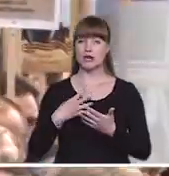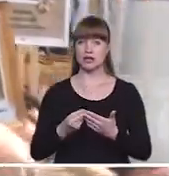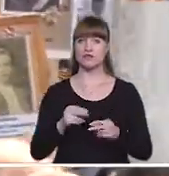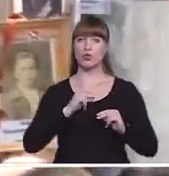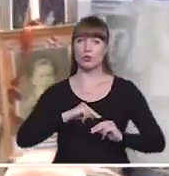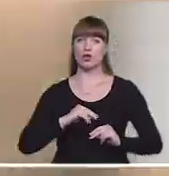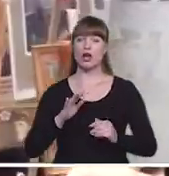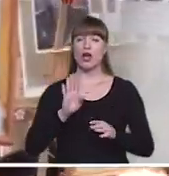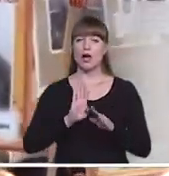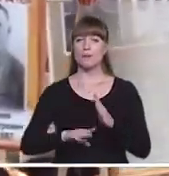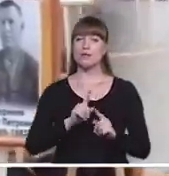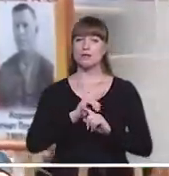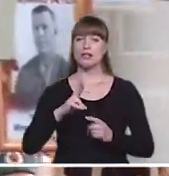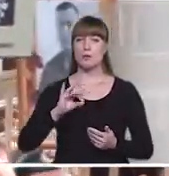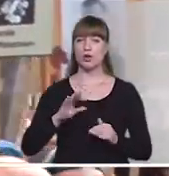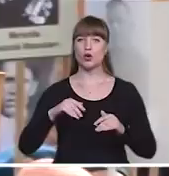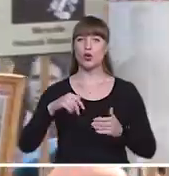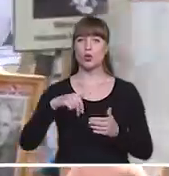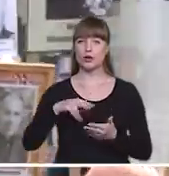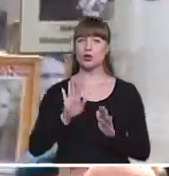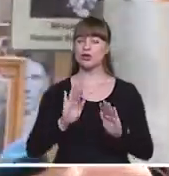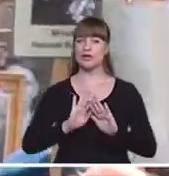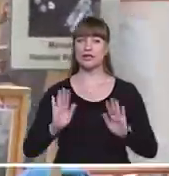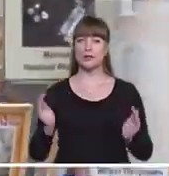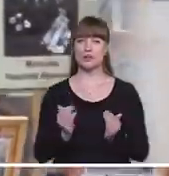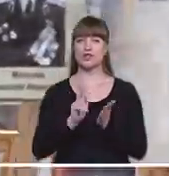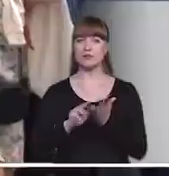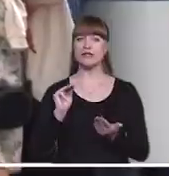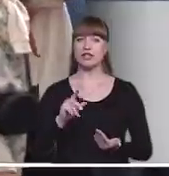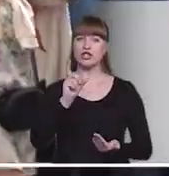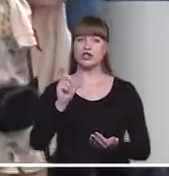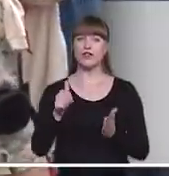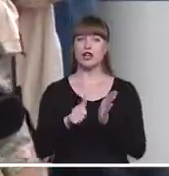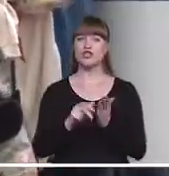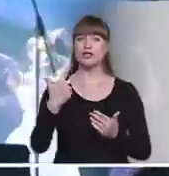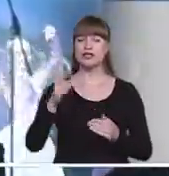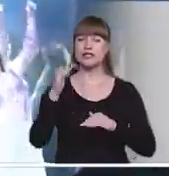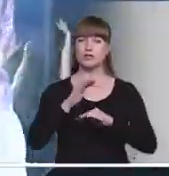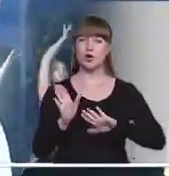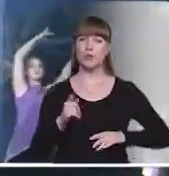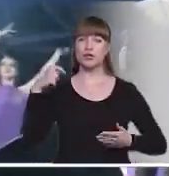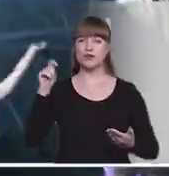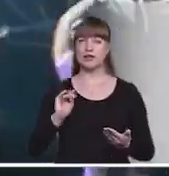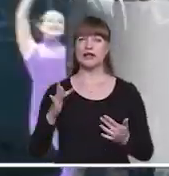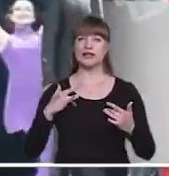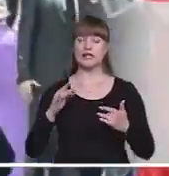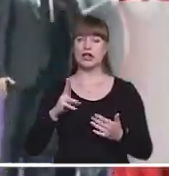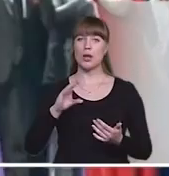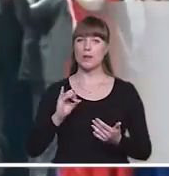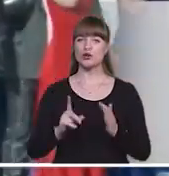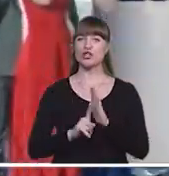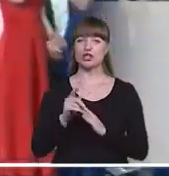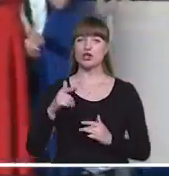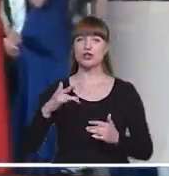В бессмертном полку в этом году пройдут не меньше 80 тысяч человек. В 6:30 вечера после войны на Театральной площади